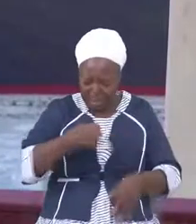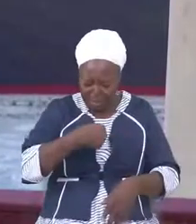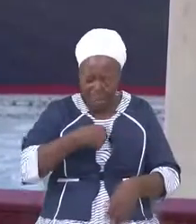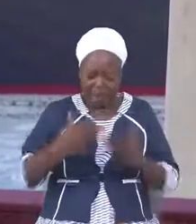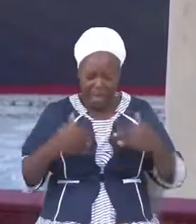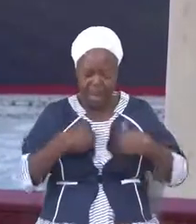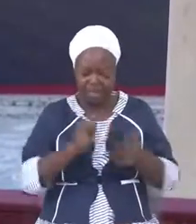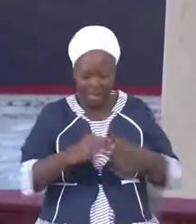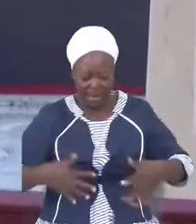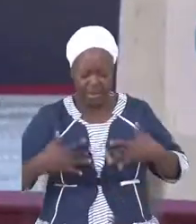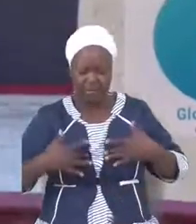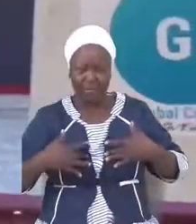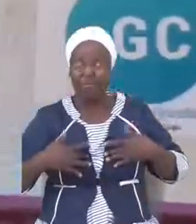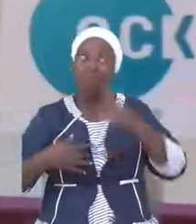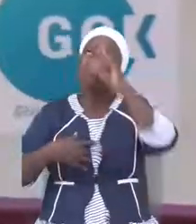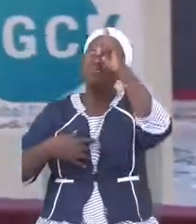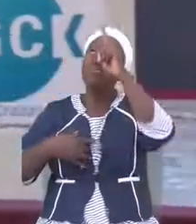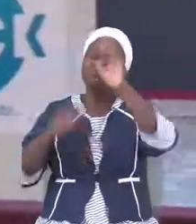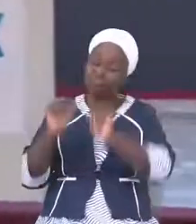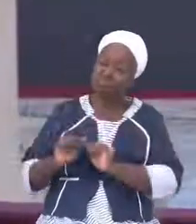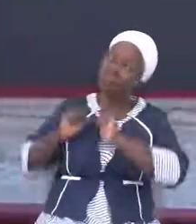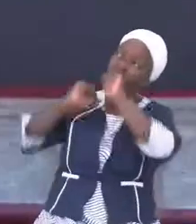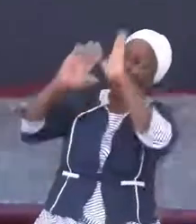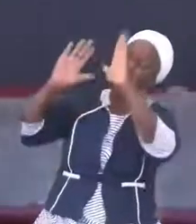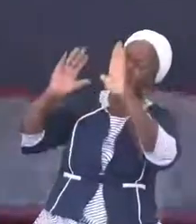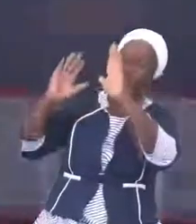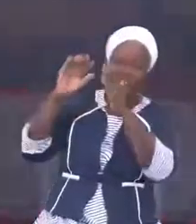Oui, il a abandonné son autorité pour que